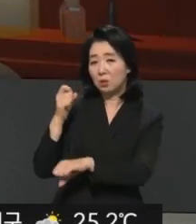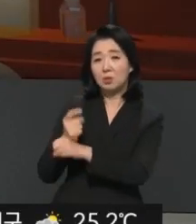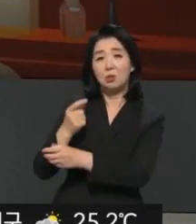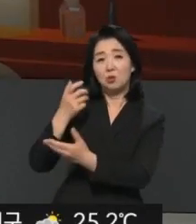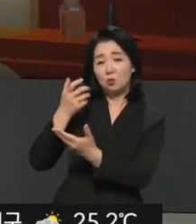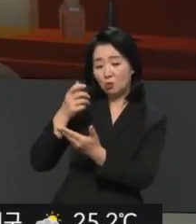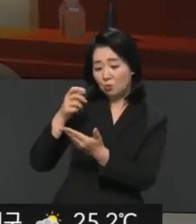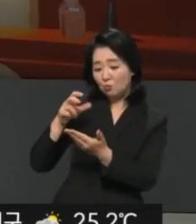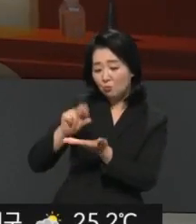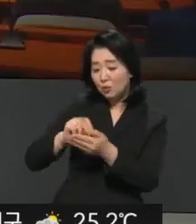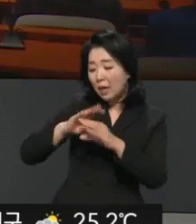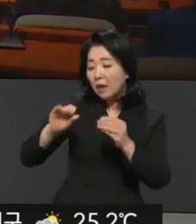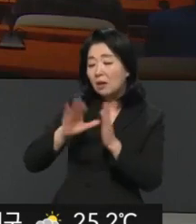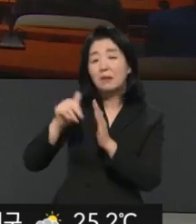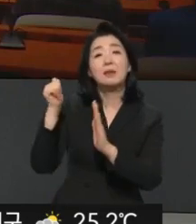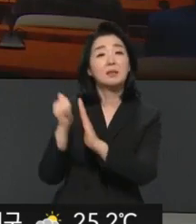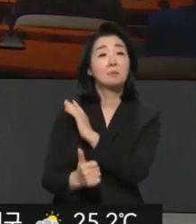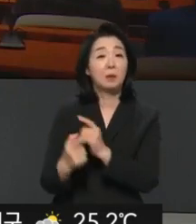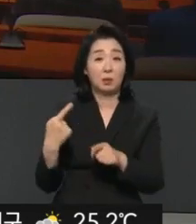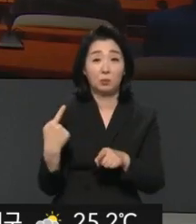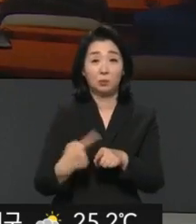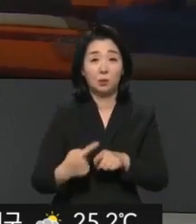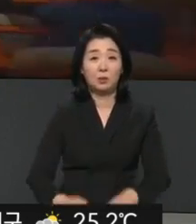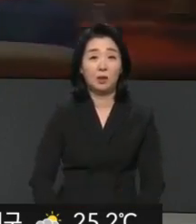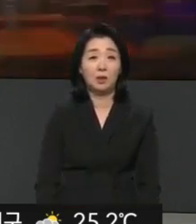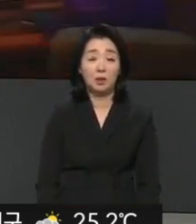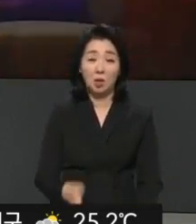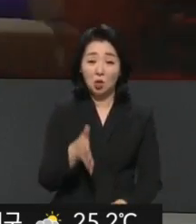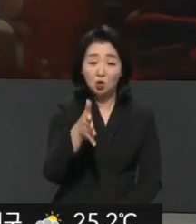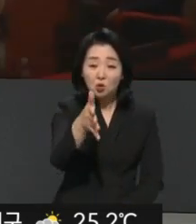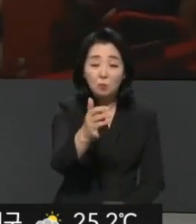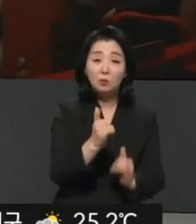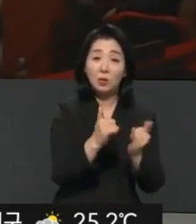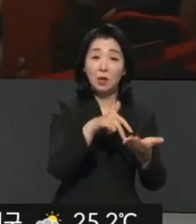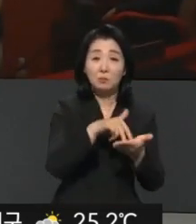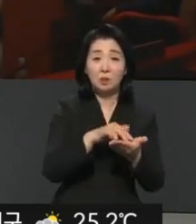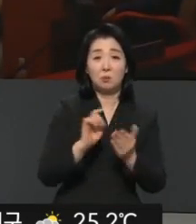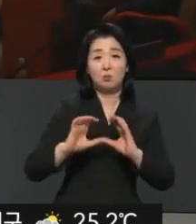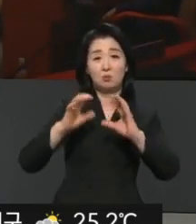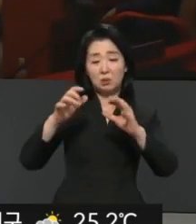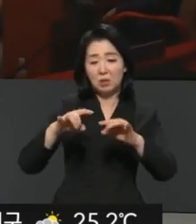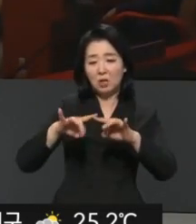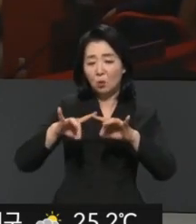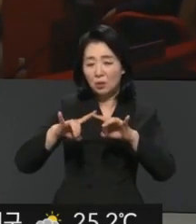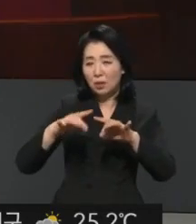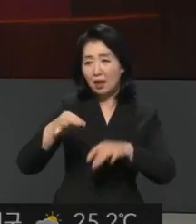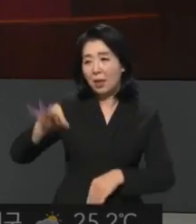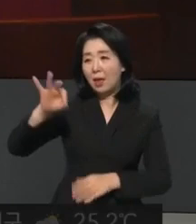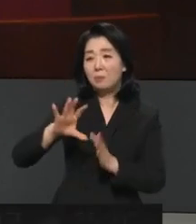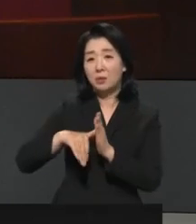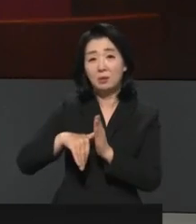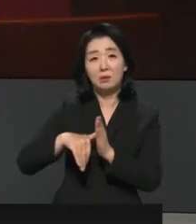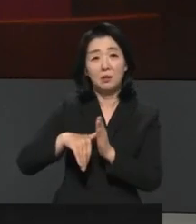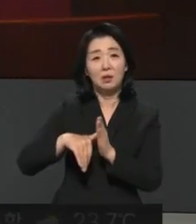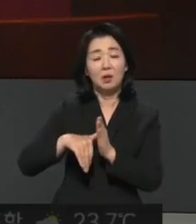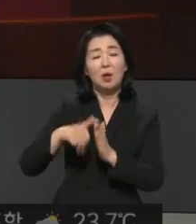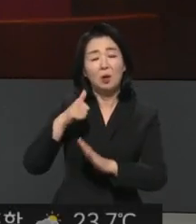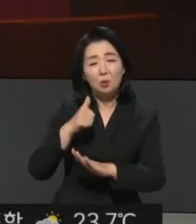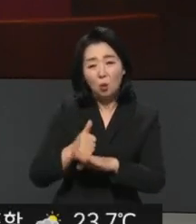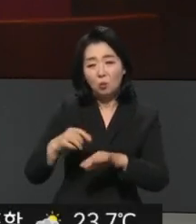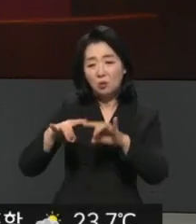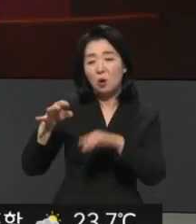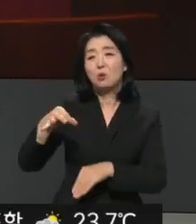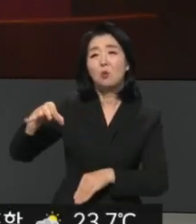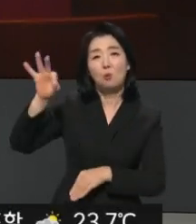나오고 있습니다. 전문가들도 국제 에너지 가격 급상승으로 어차피 전기요금을 올려야 해결되는 문제라면서요.